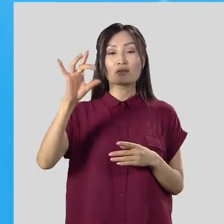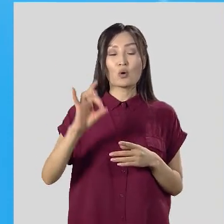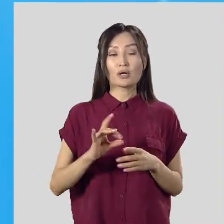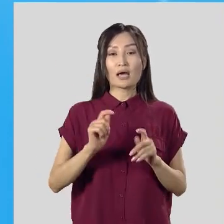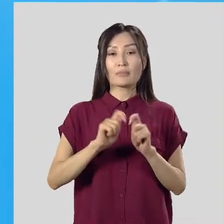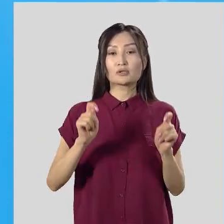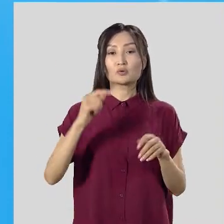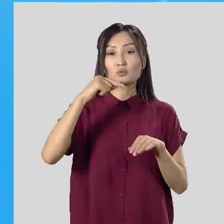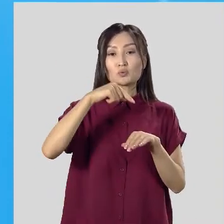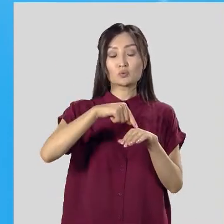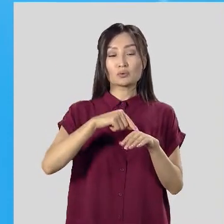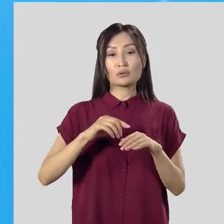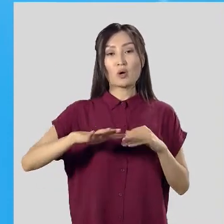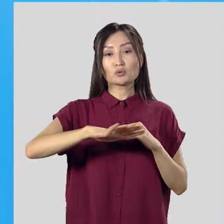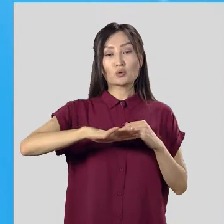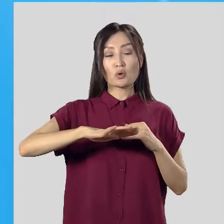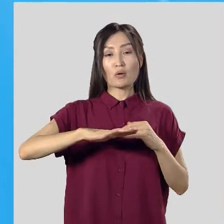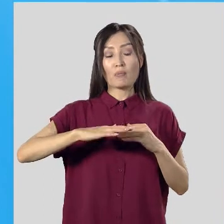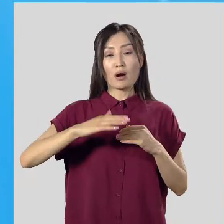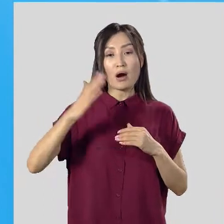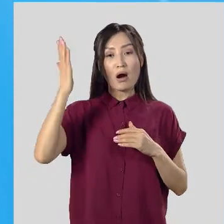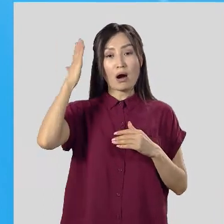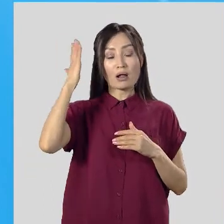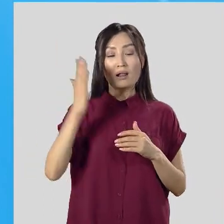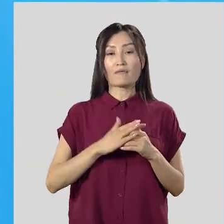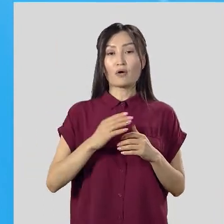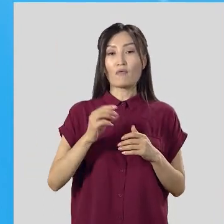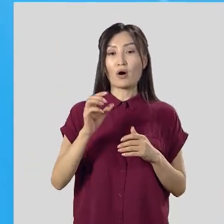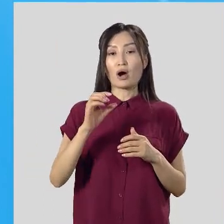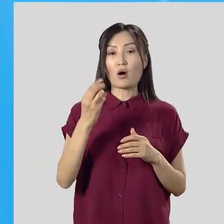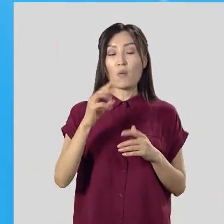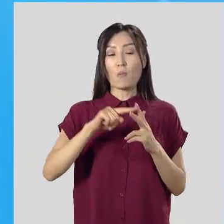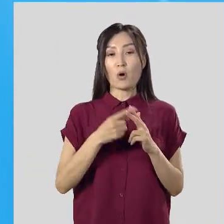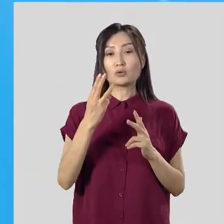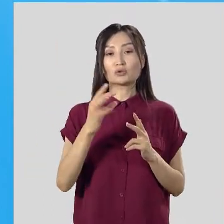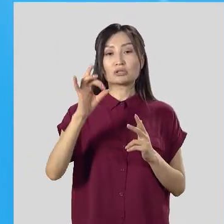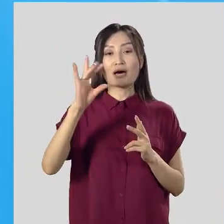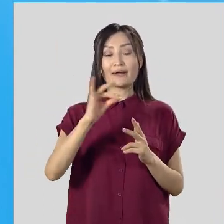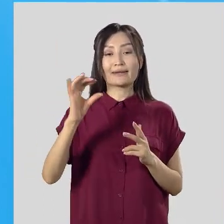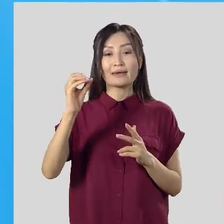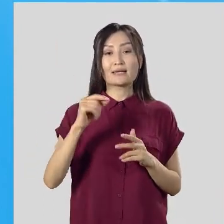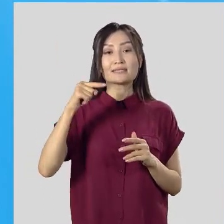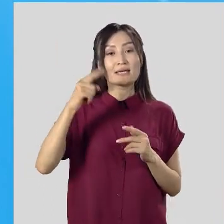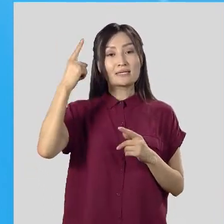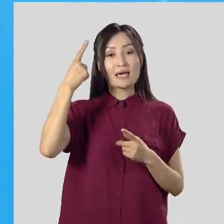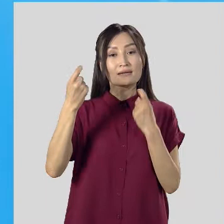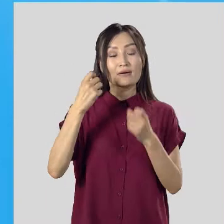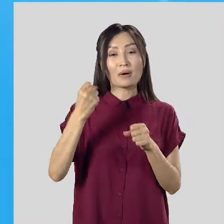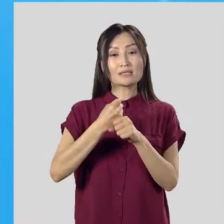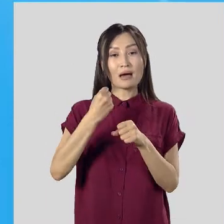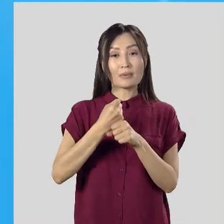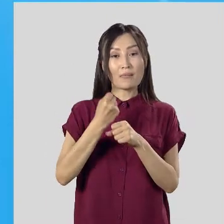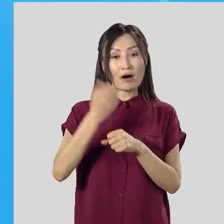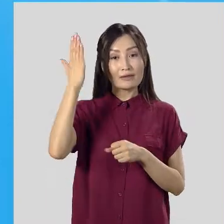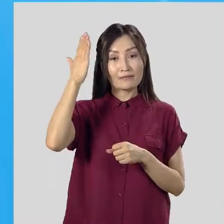образована чувствительными зонами коры больших полушарий головного мозга. Здесь информация